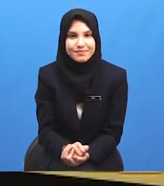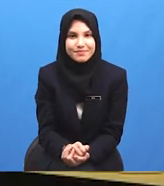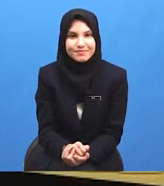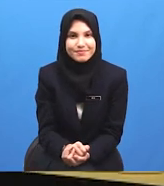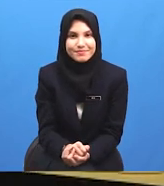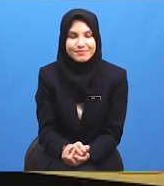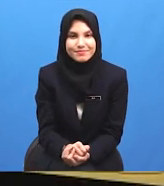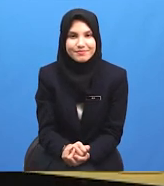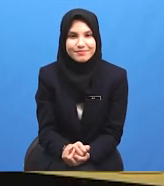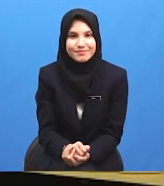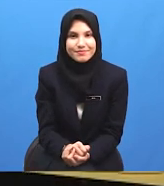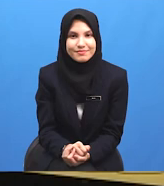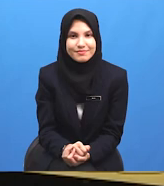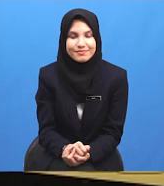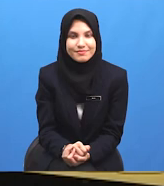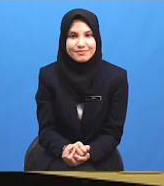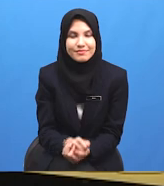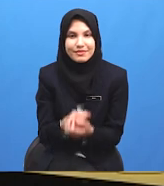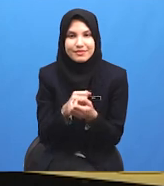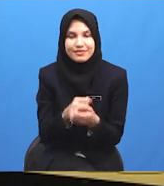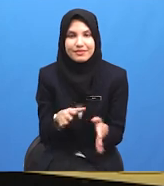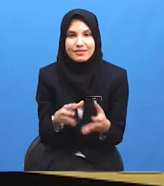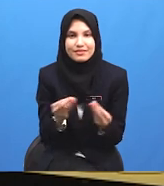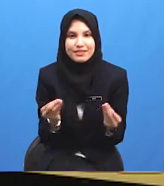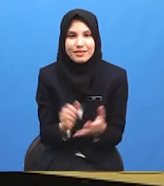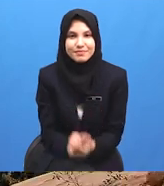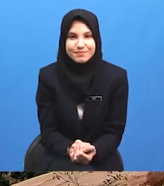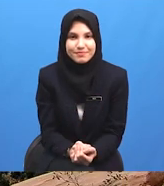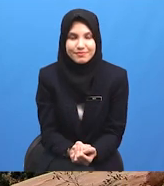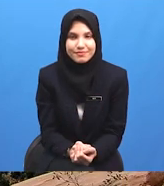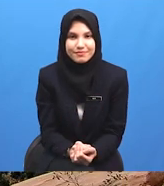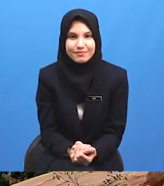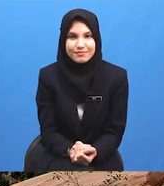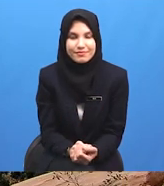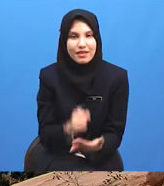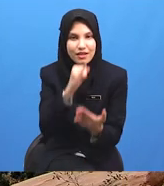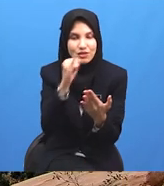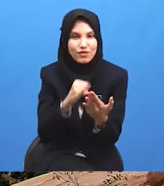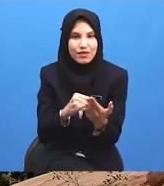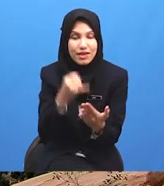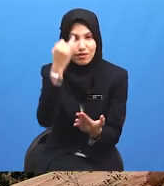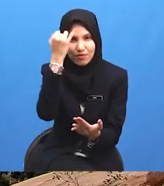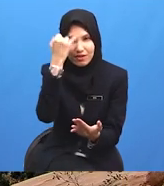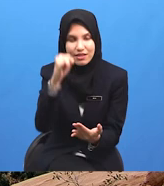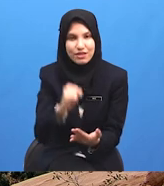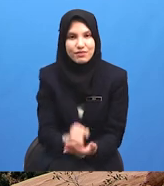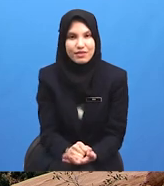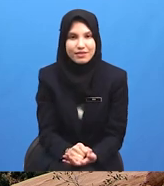hiaskan kad kamu mengikut kreativiti kamu. Seperti ini.